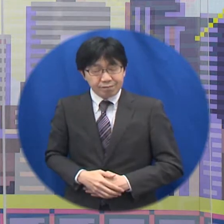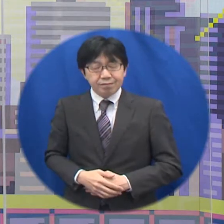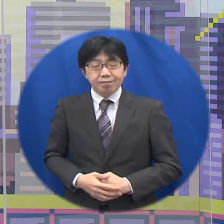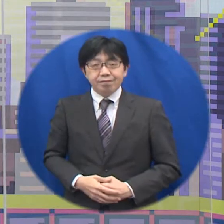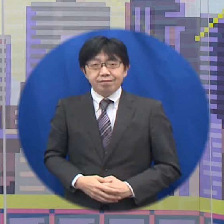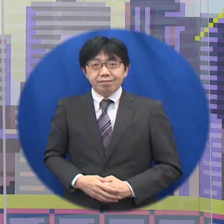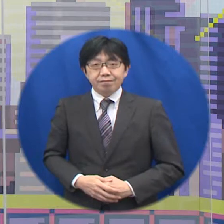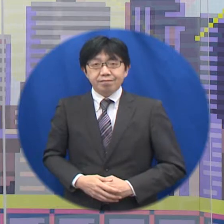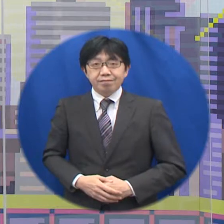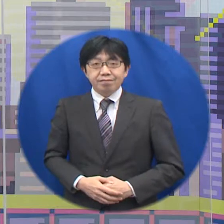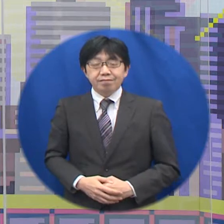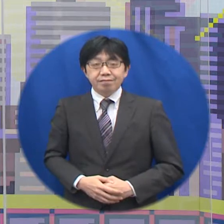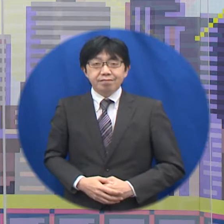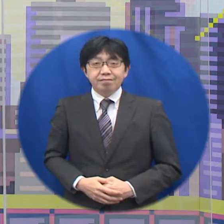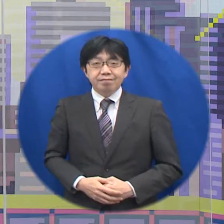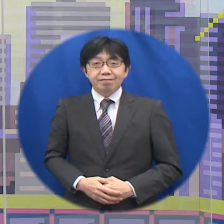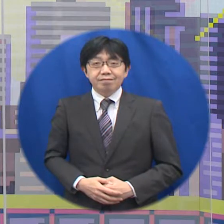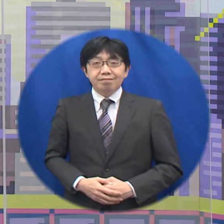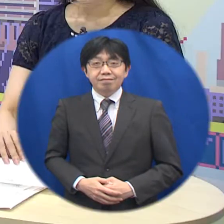します。